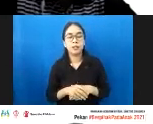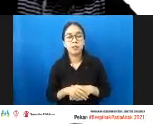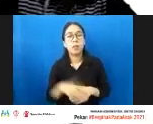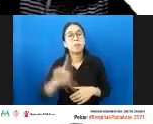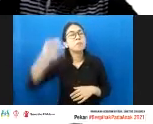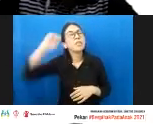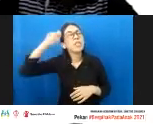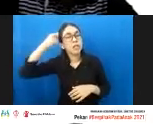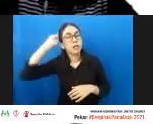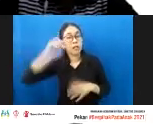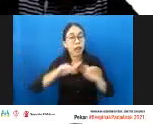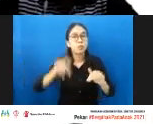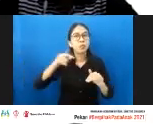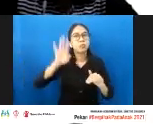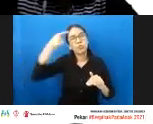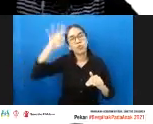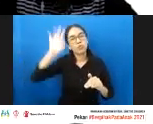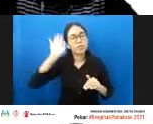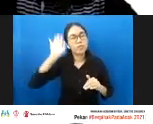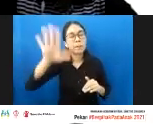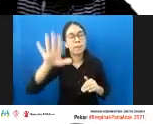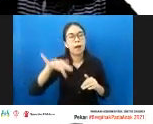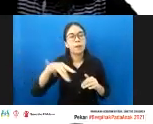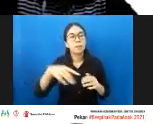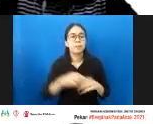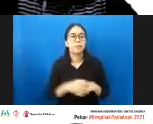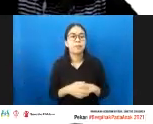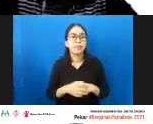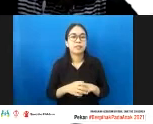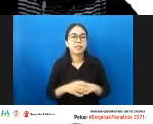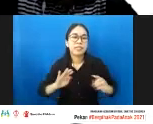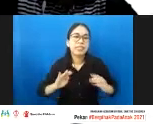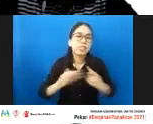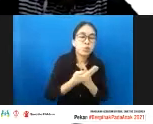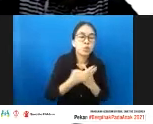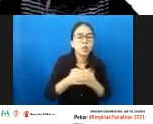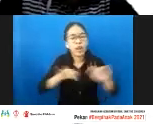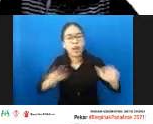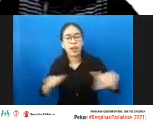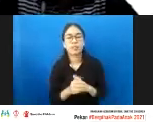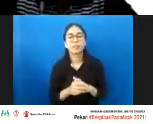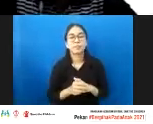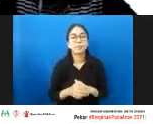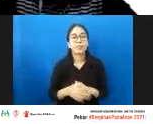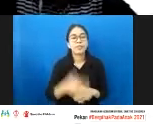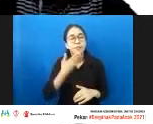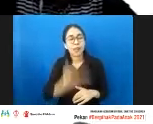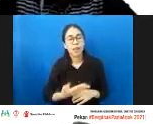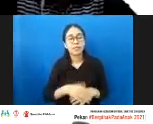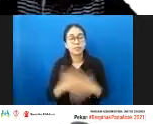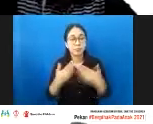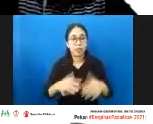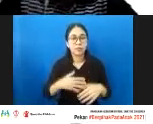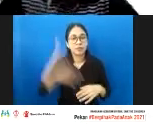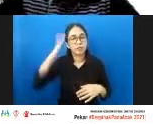adalah masa depan bangsa, ya. Save the children. Baik, terima kasih. Sekian dari saya, Ibu Heni.